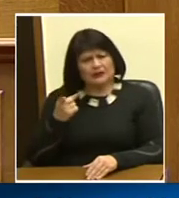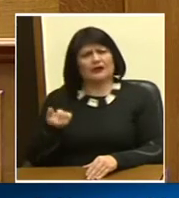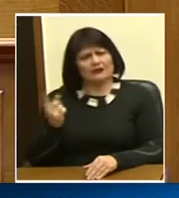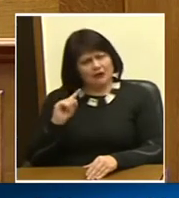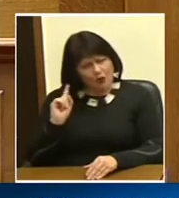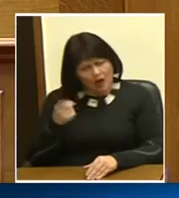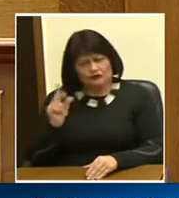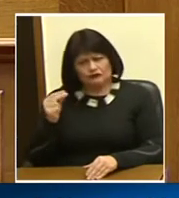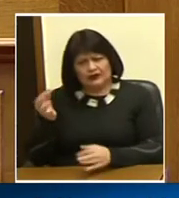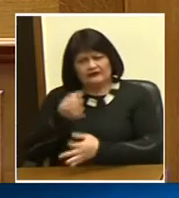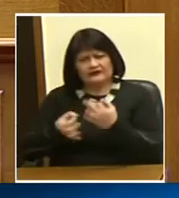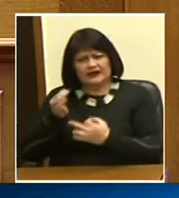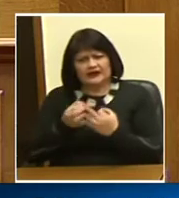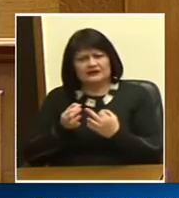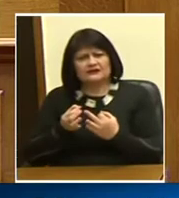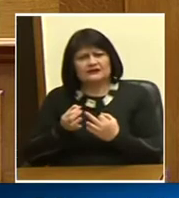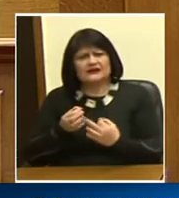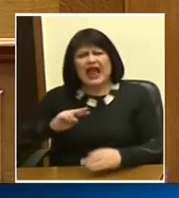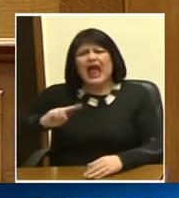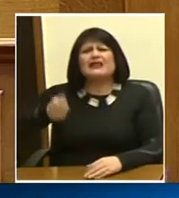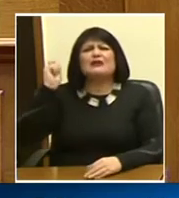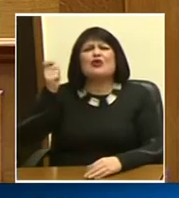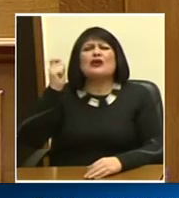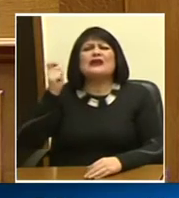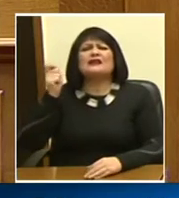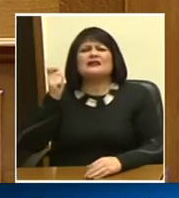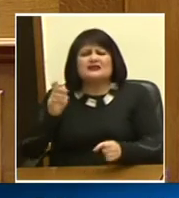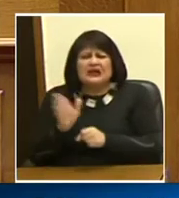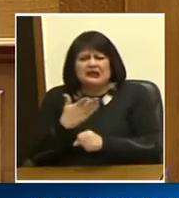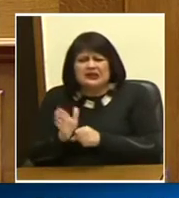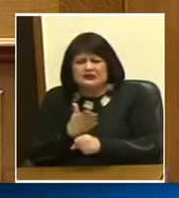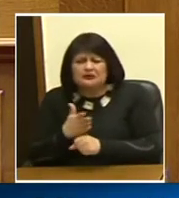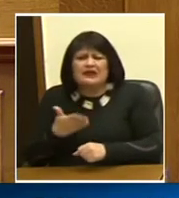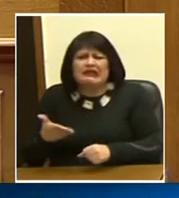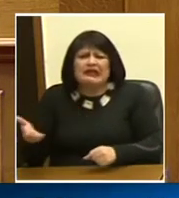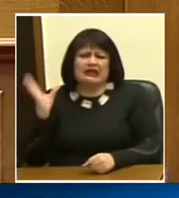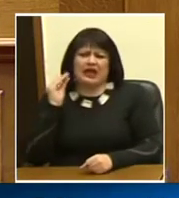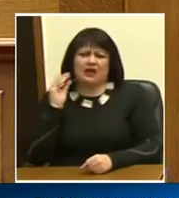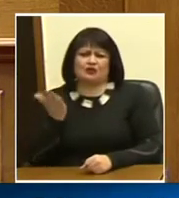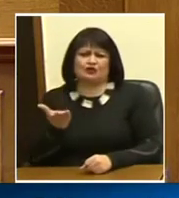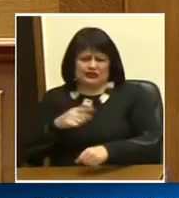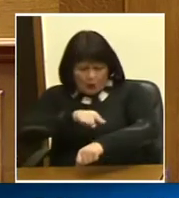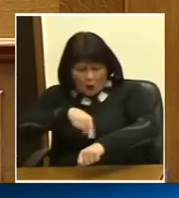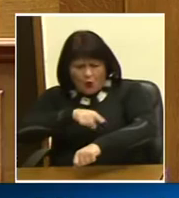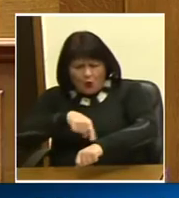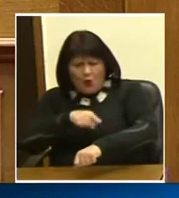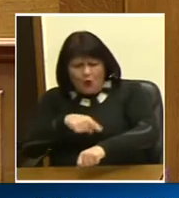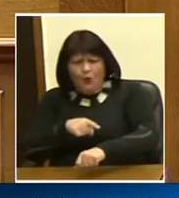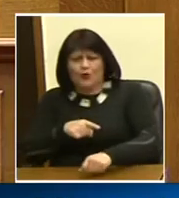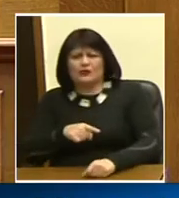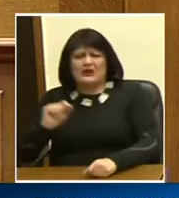άλλους μια στήρα αντιπολίτευση, καταστροφολογία κλπ. Ο μισός χρόνος καταναλώθηκε